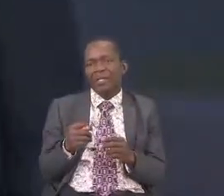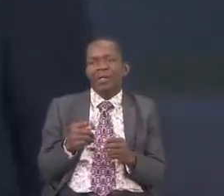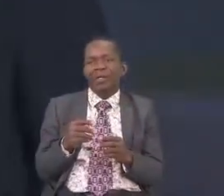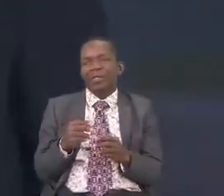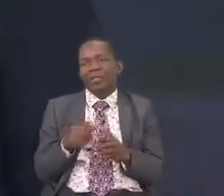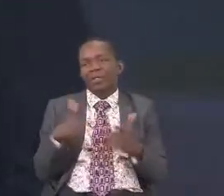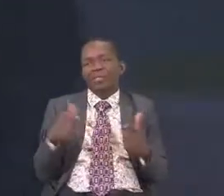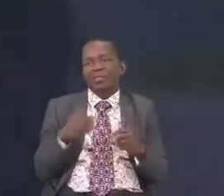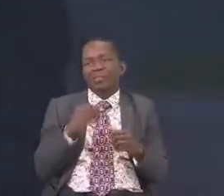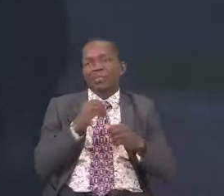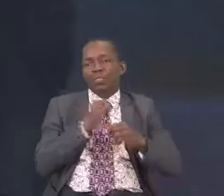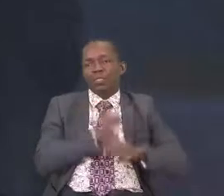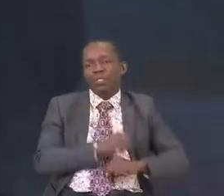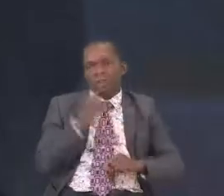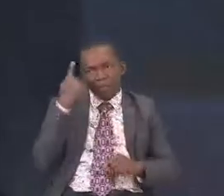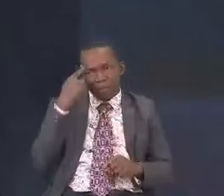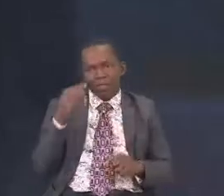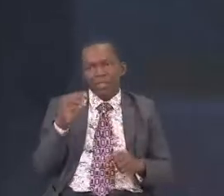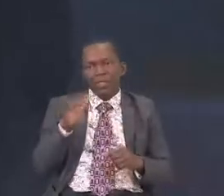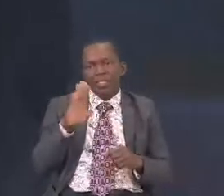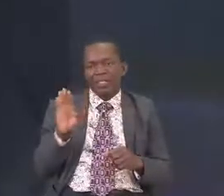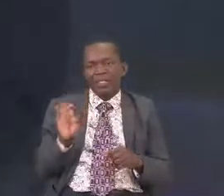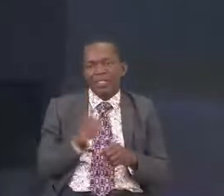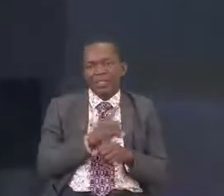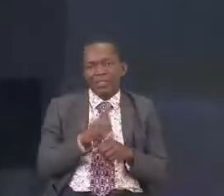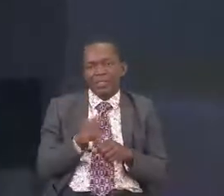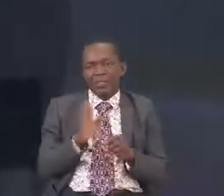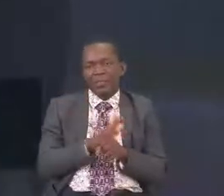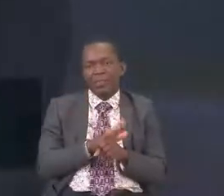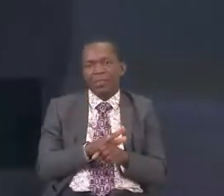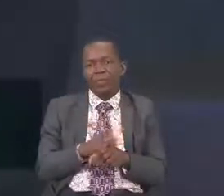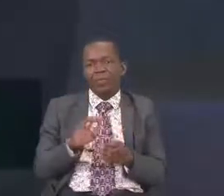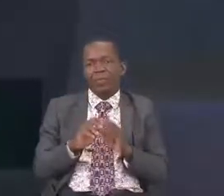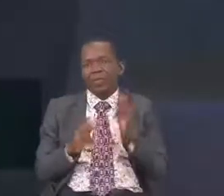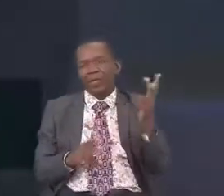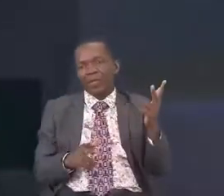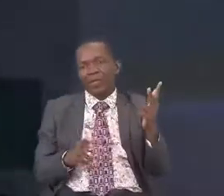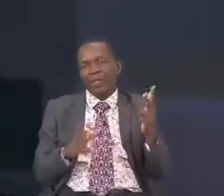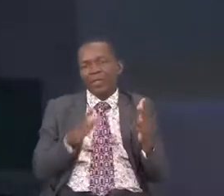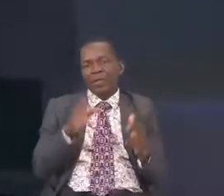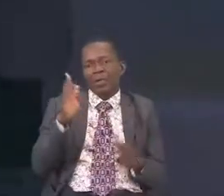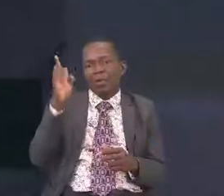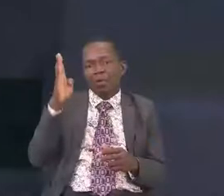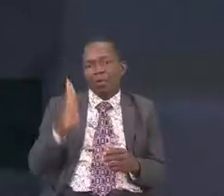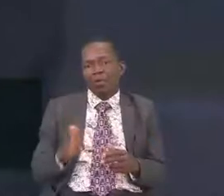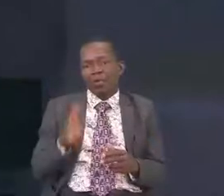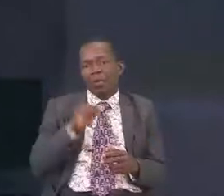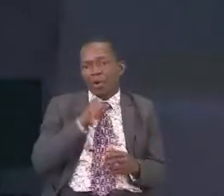Troisième élément, la présence incessante de Dieu avec les disciples engagés.